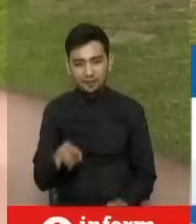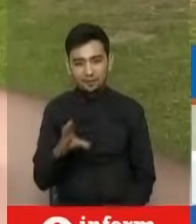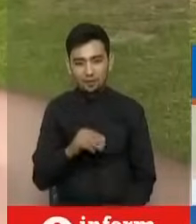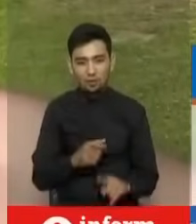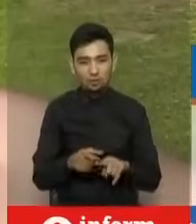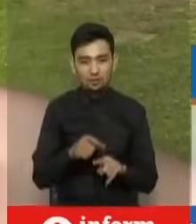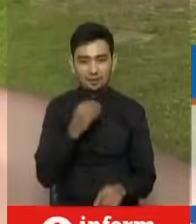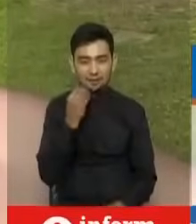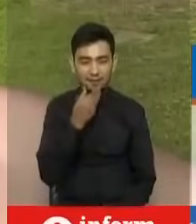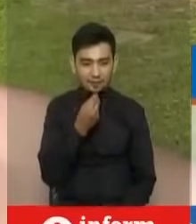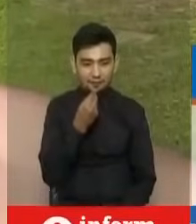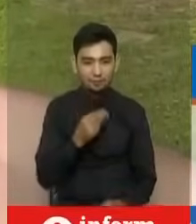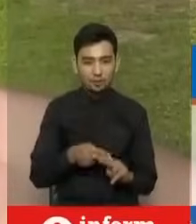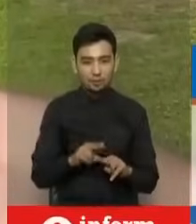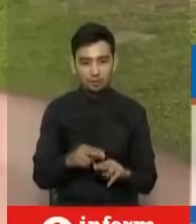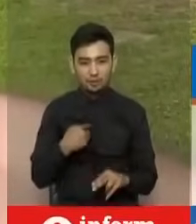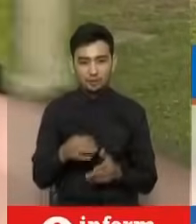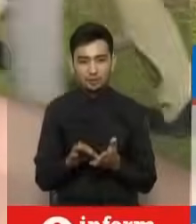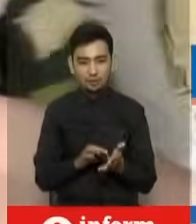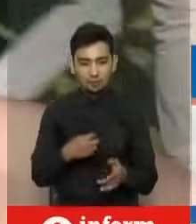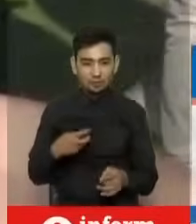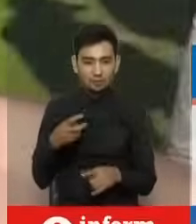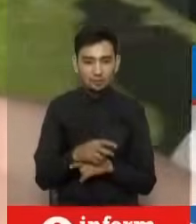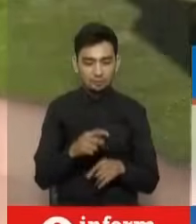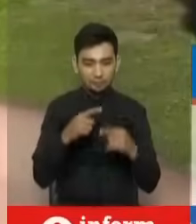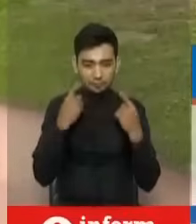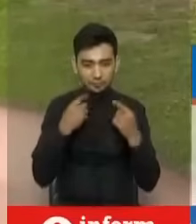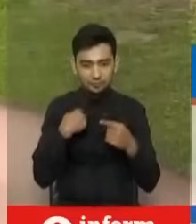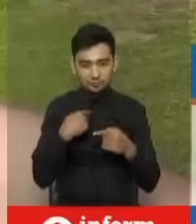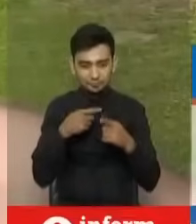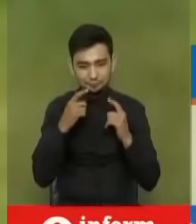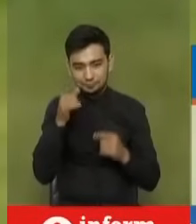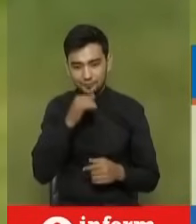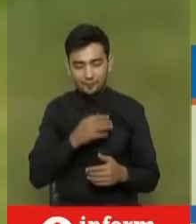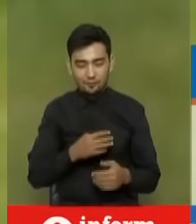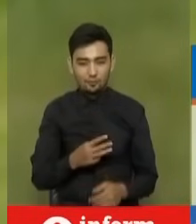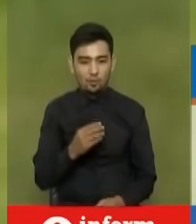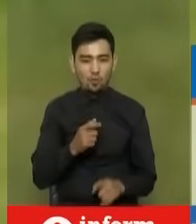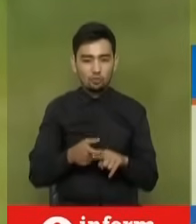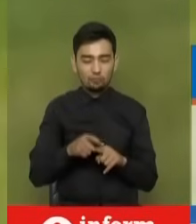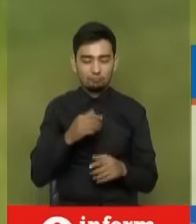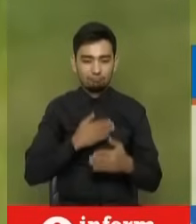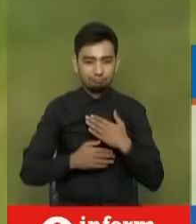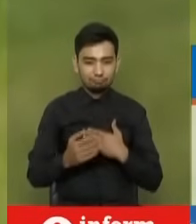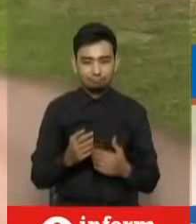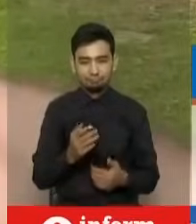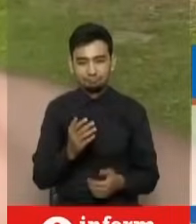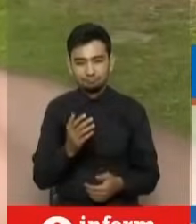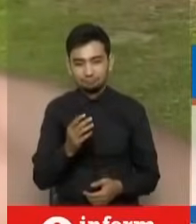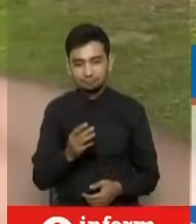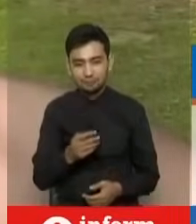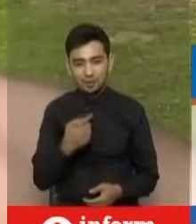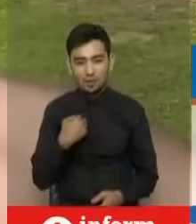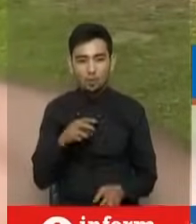красиво, поэтому я пришла и сразу, вот у меня улыбка с лица до сих пор не сходит, очень весело здесь, классно. Обычно клубы, я